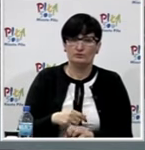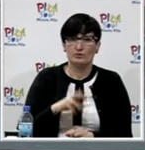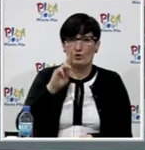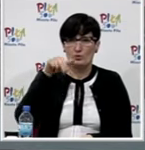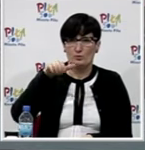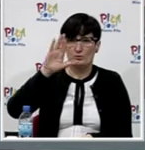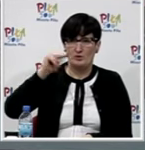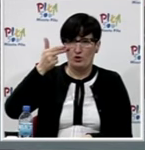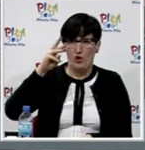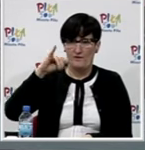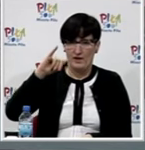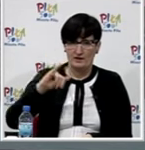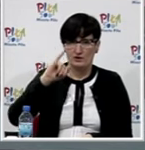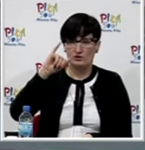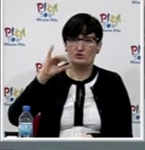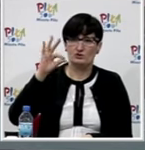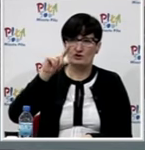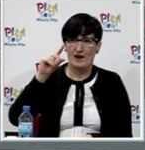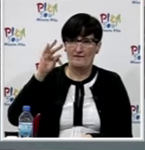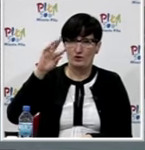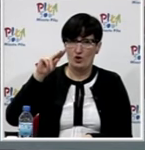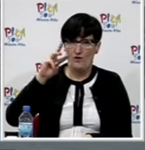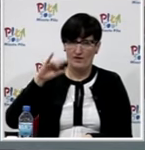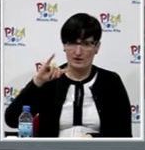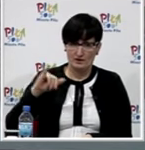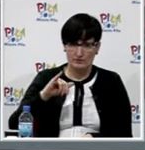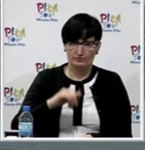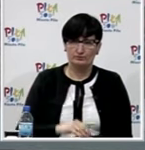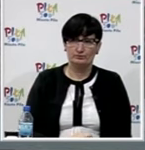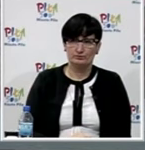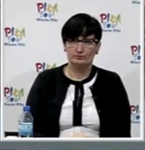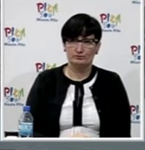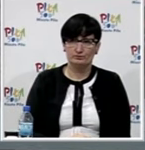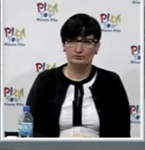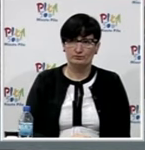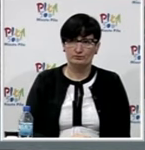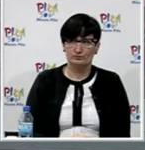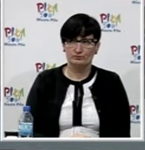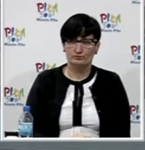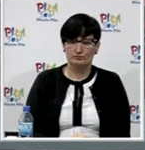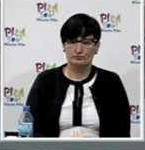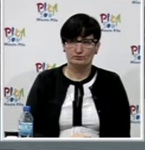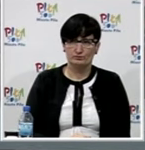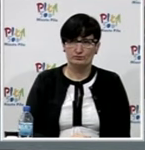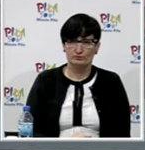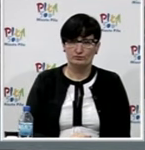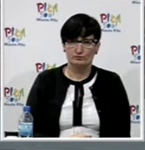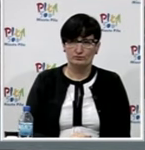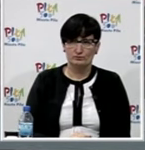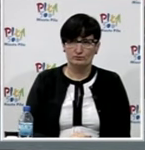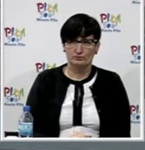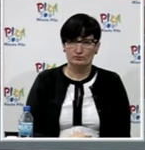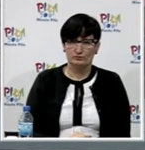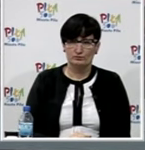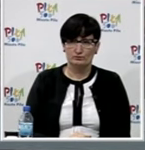tą inwestycją. Natomiast w samym przebiegu już tych dwóch ulic, które są jak gdyby na wylotach